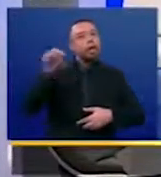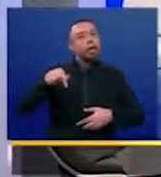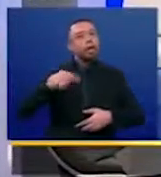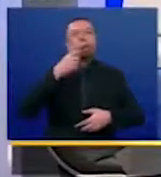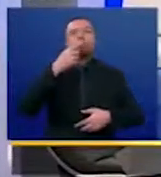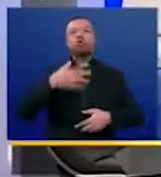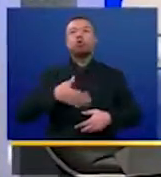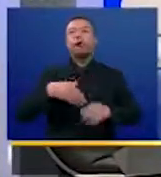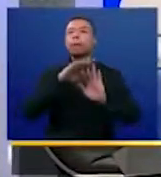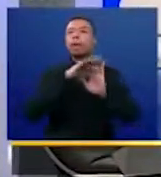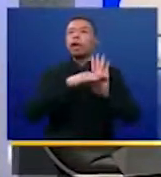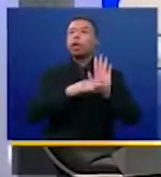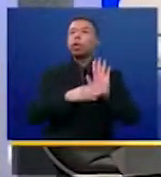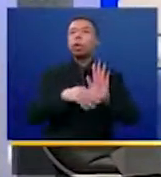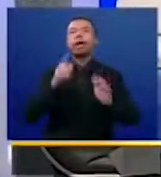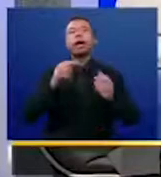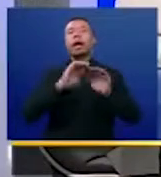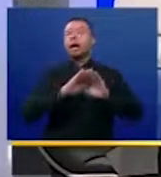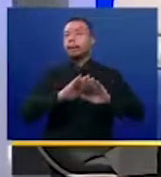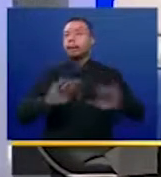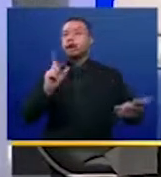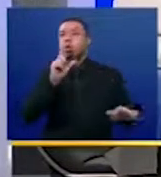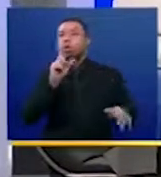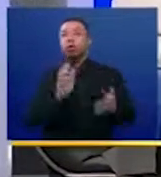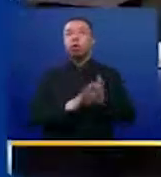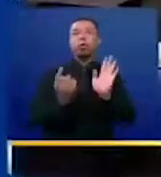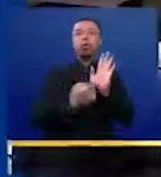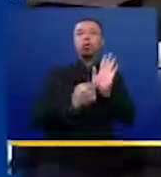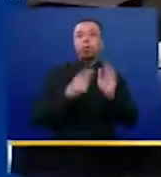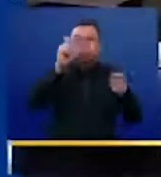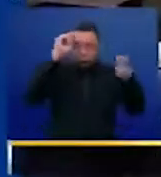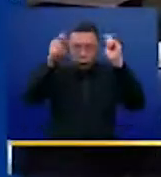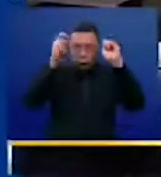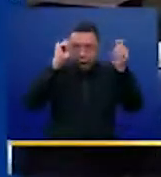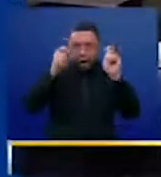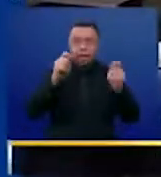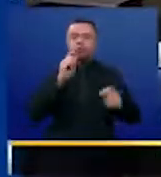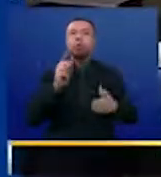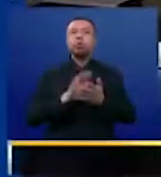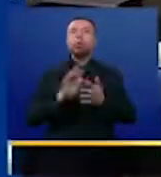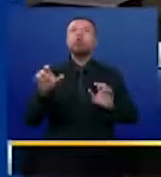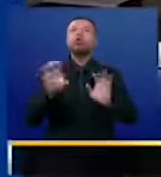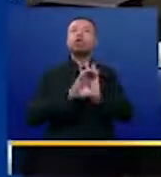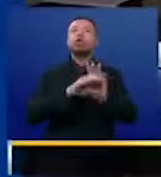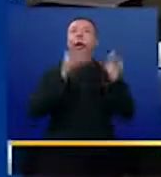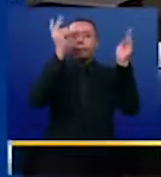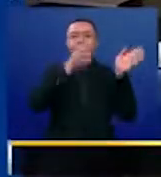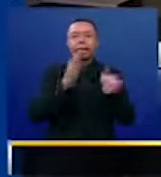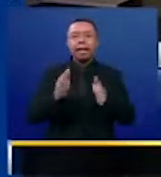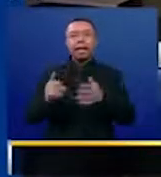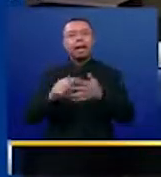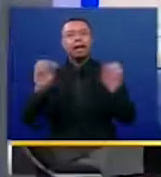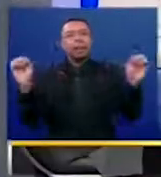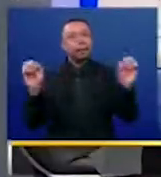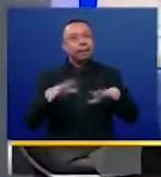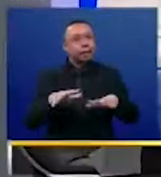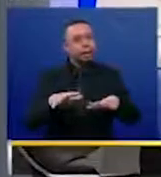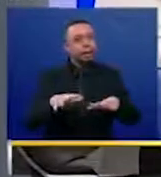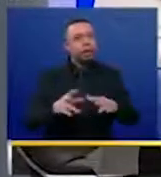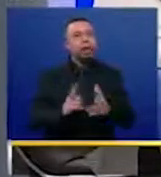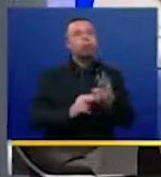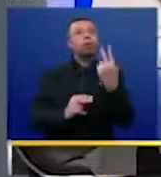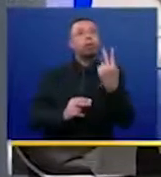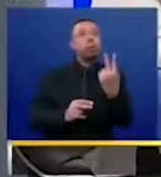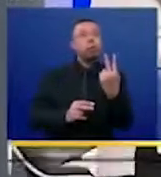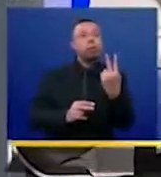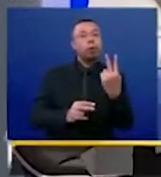memiliki regulasi yang kondusif bagi praktik dan promosi toleransi baik dalam bentuk perencanaan maupun pelaksanaan dua